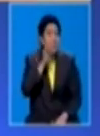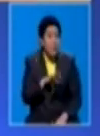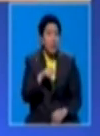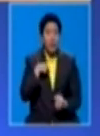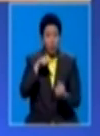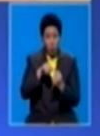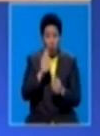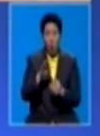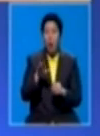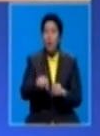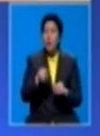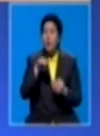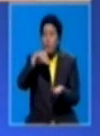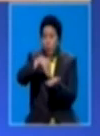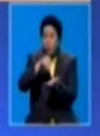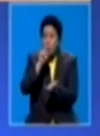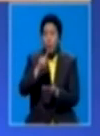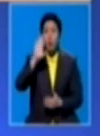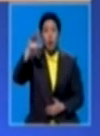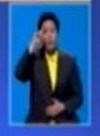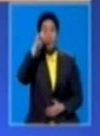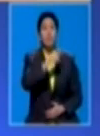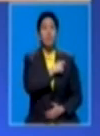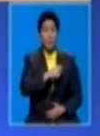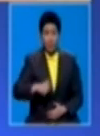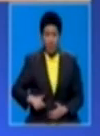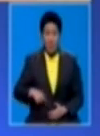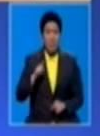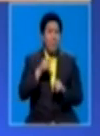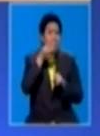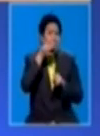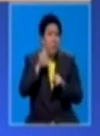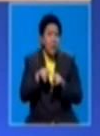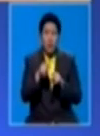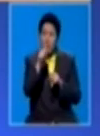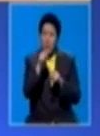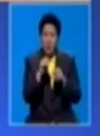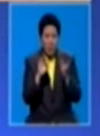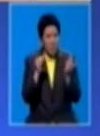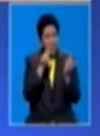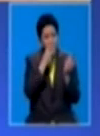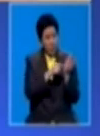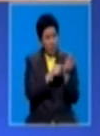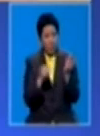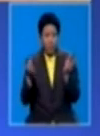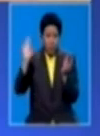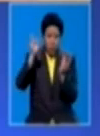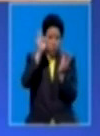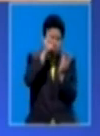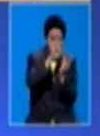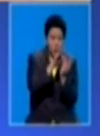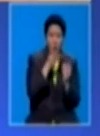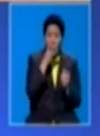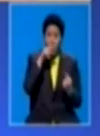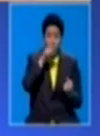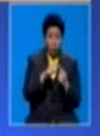ฒนาอันเนื่องมาจากพระราชดำริซึ่งผึ้งชนโรงนี้ถือเป็นสุดยอดแมลงผสมเกสรพืชเลี้ยงได้ในนาอินทรีย์เท่